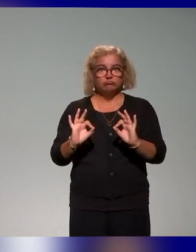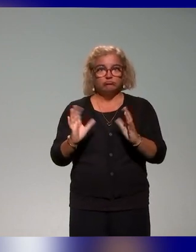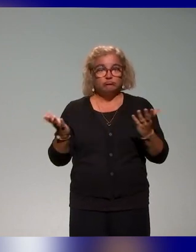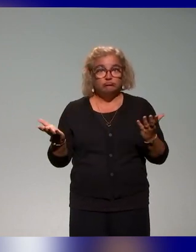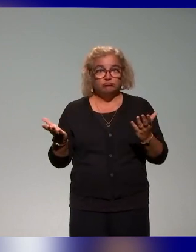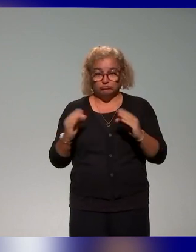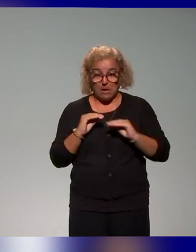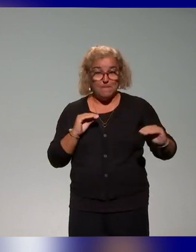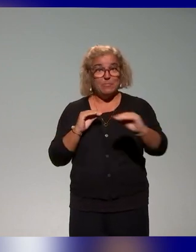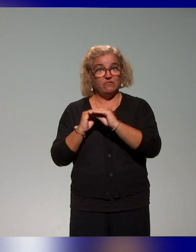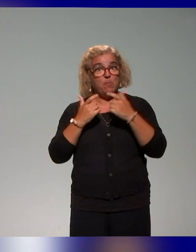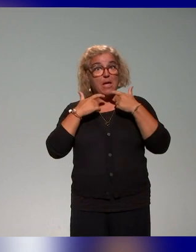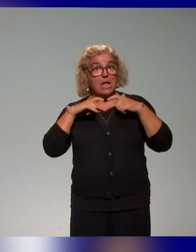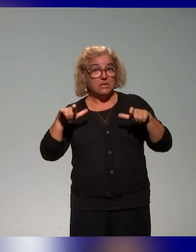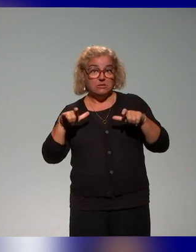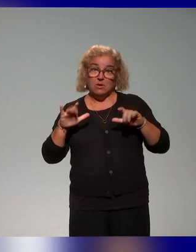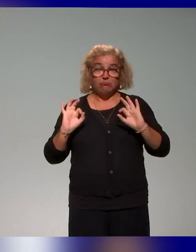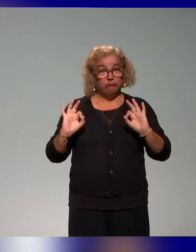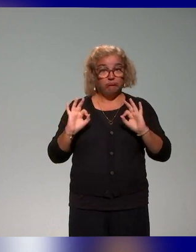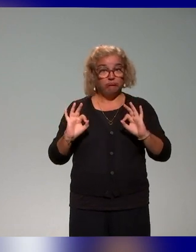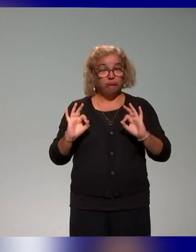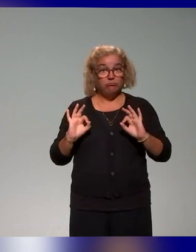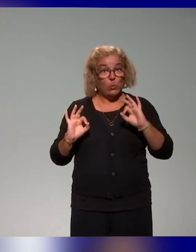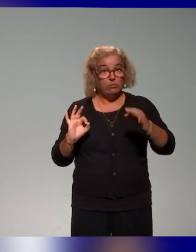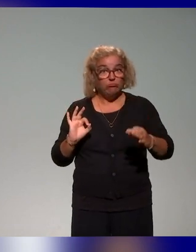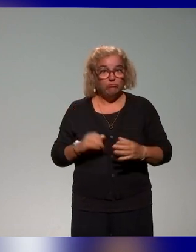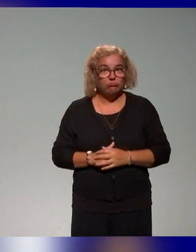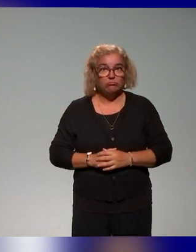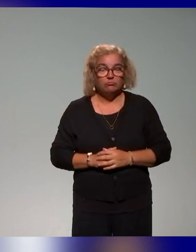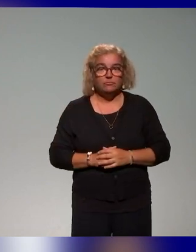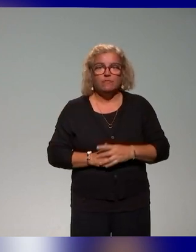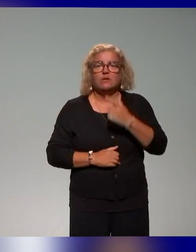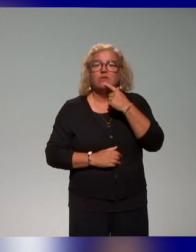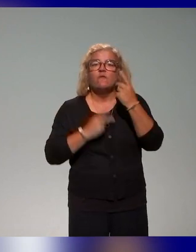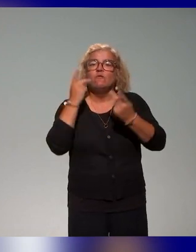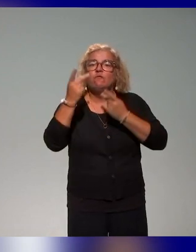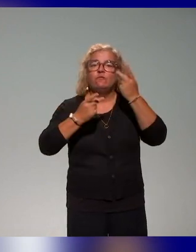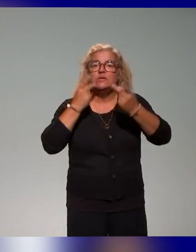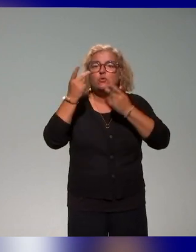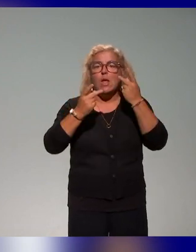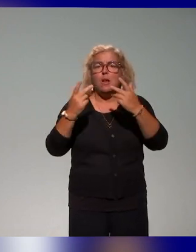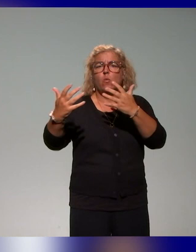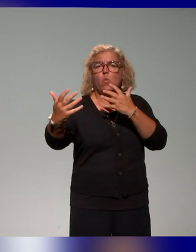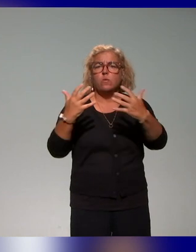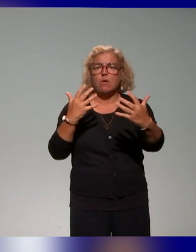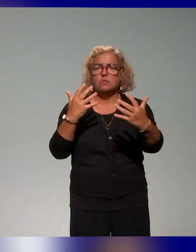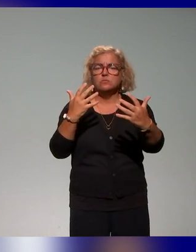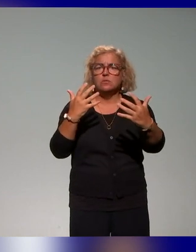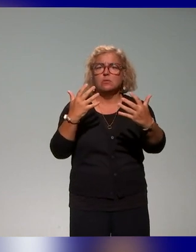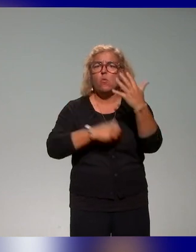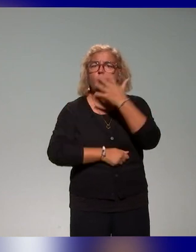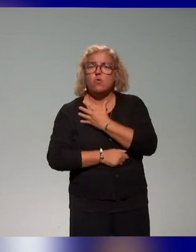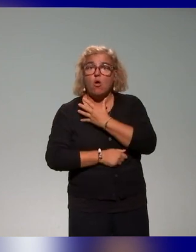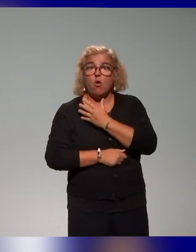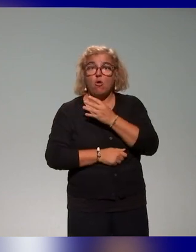avez une plateforme nativement accessible. Ça veut dire quoi ? Ça veut dire que tout ce qui est visuel, de toute façon, contraste, couleur,